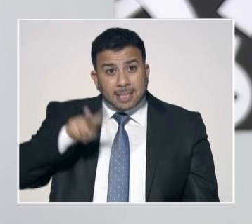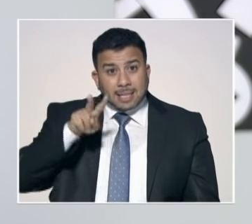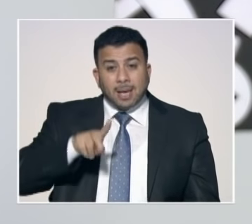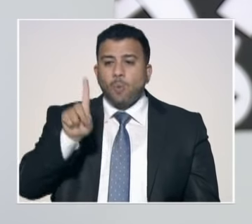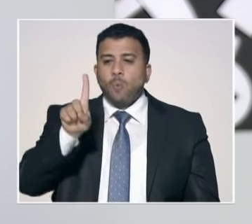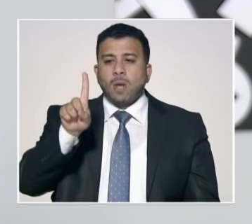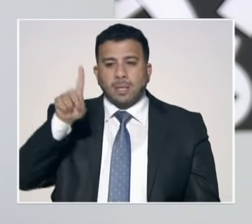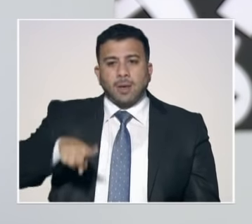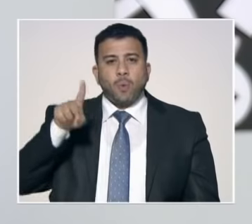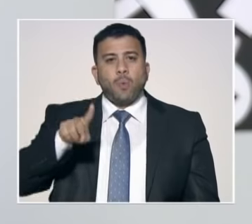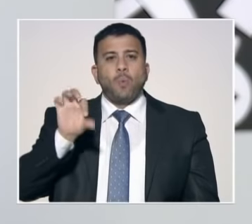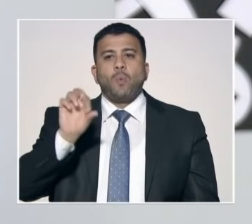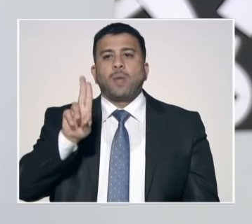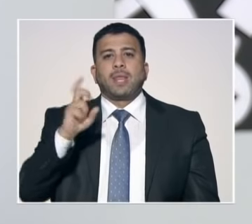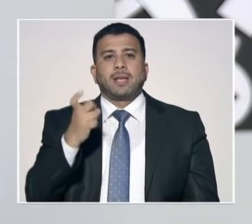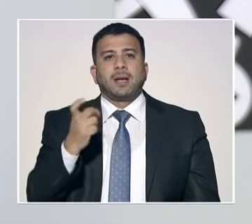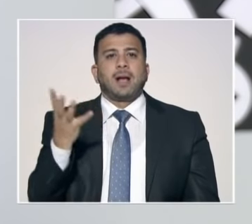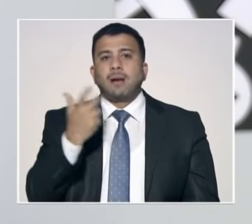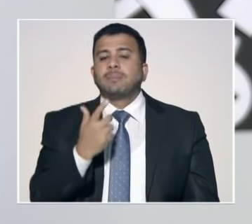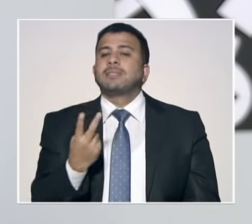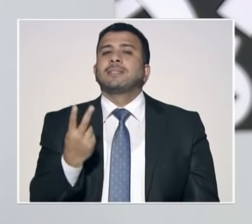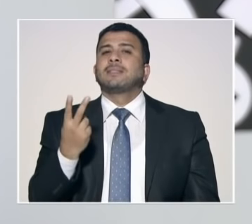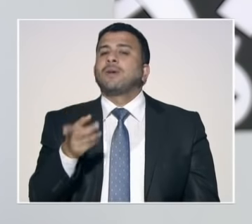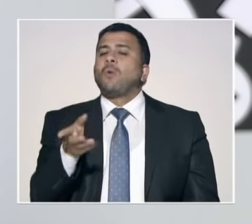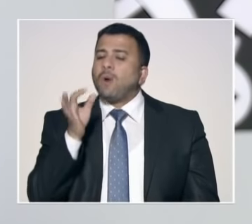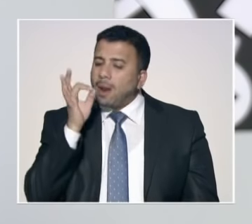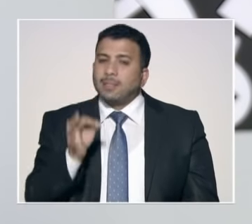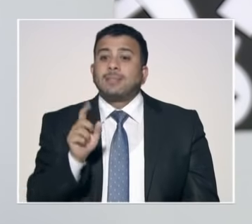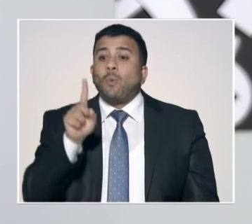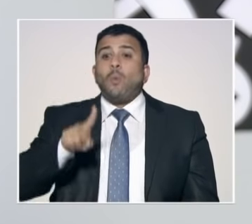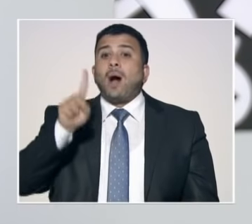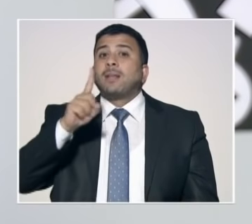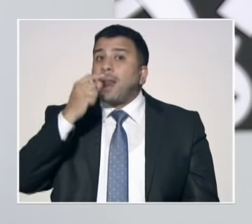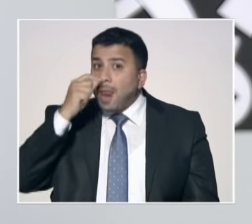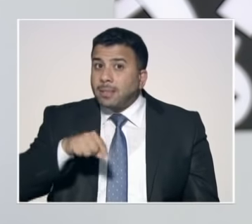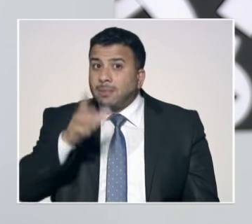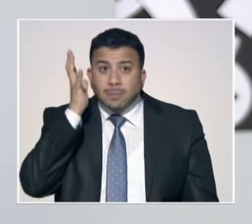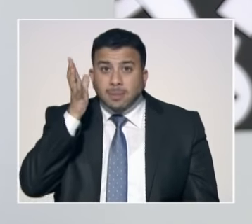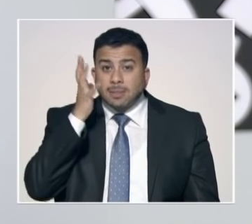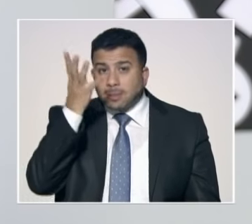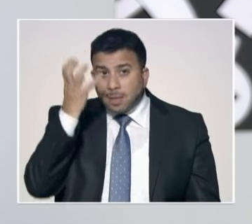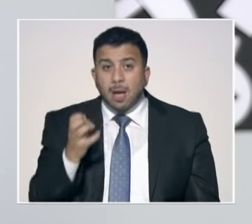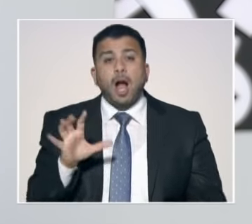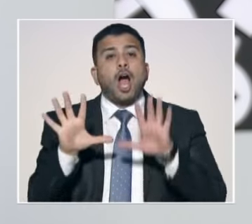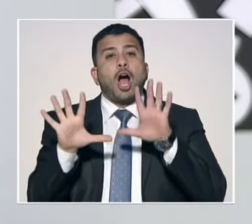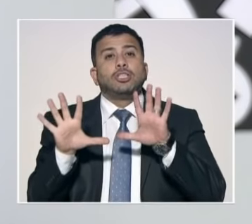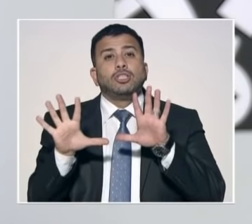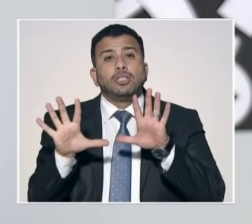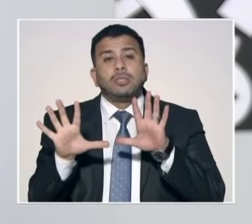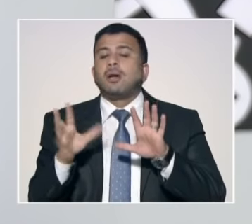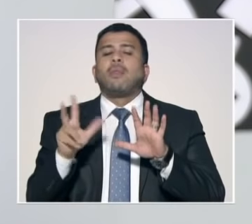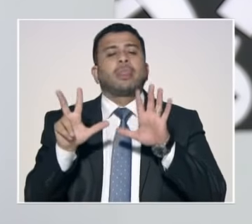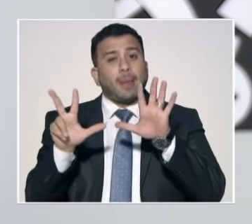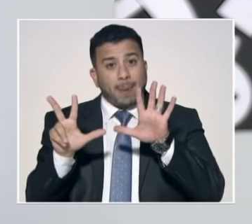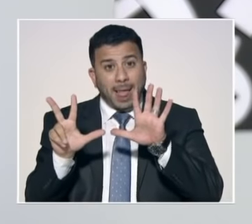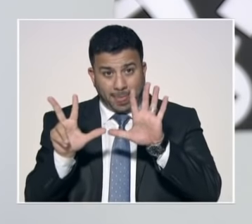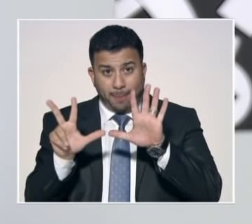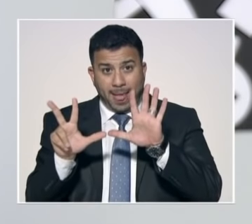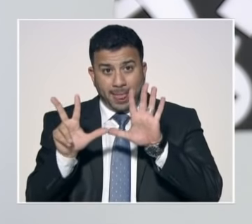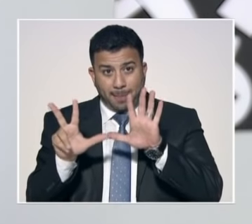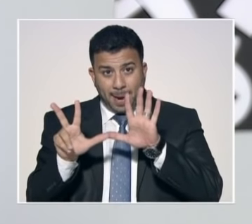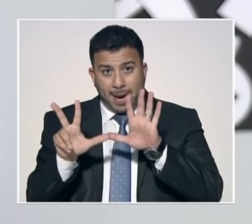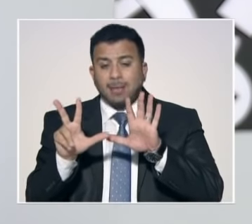واحدة اسمها الوتر، توتر له ما صلى. وهكذا 10 يأتي بركعة، عفوا 8 يأتي بركعة،